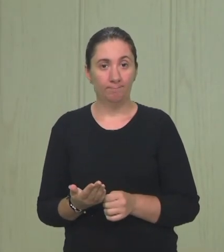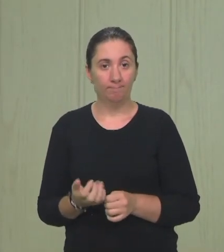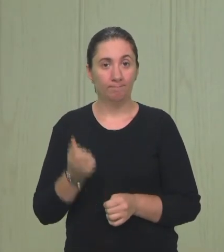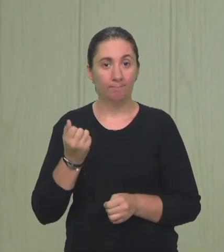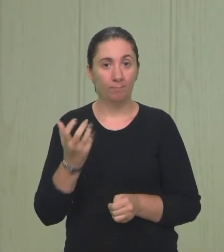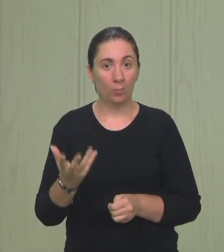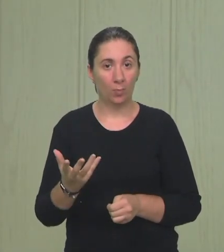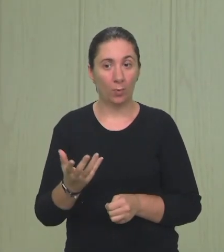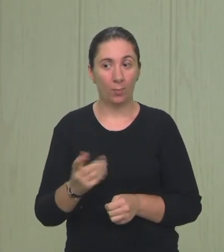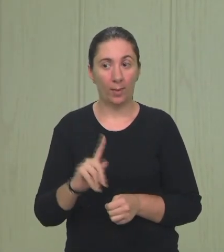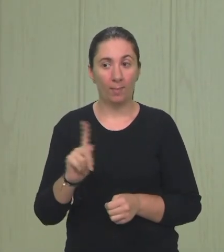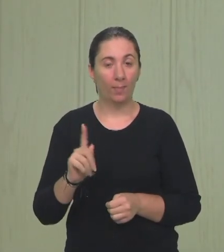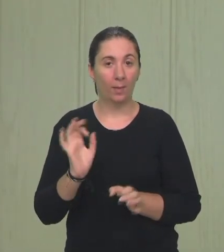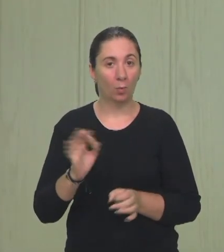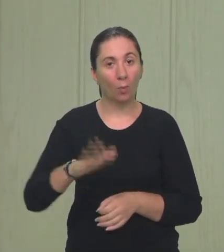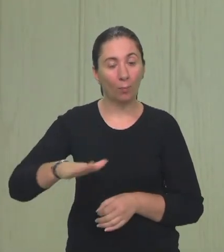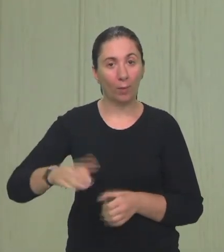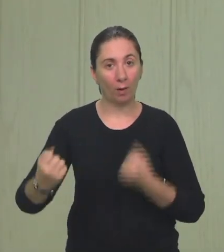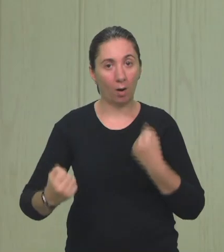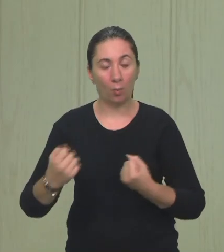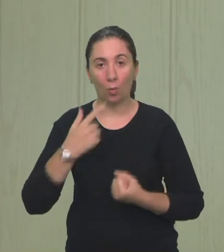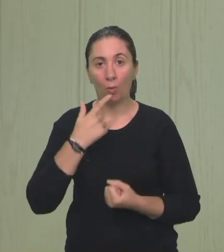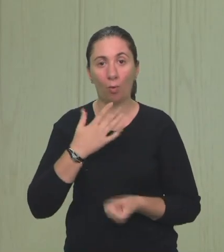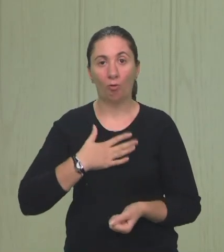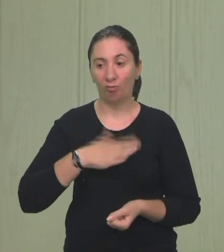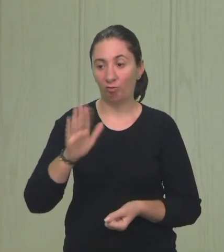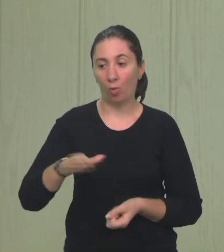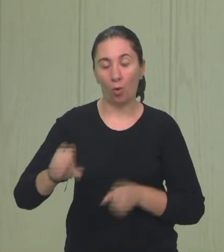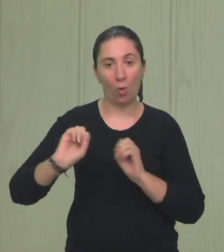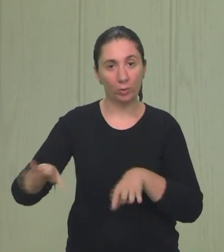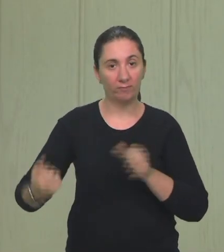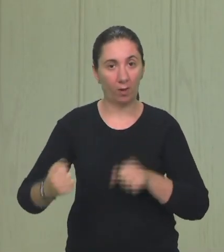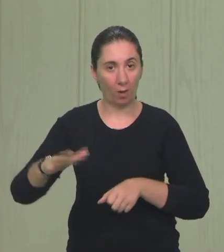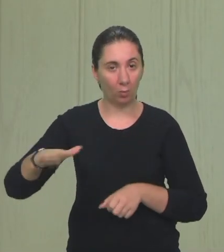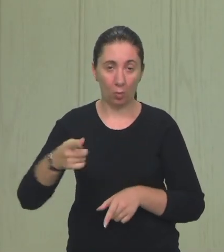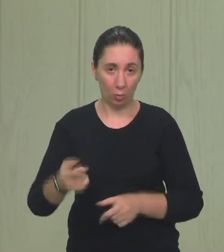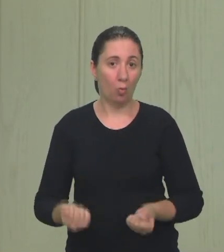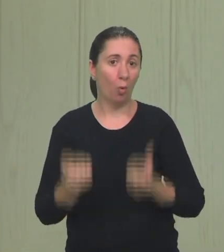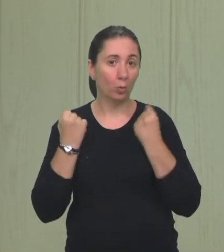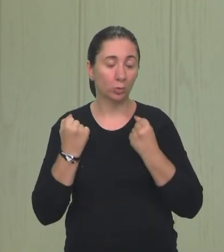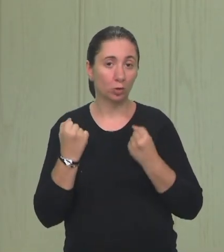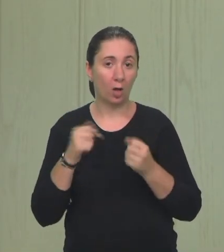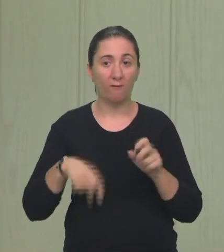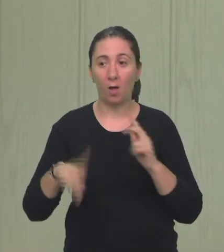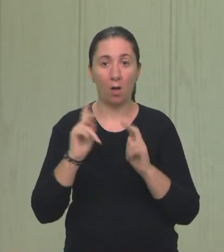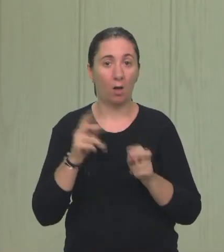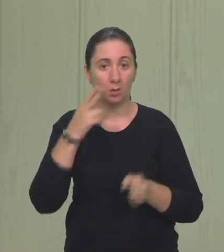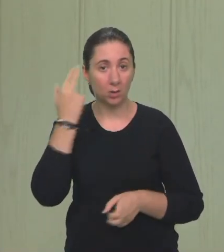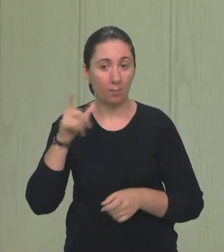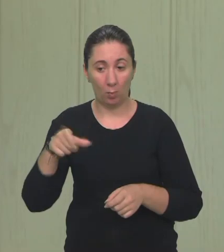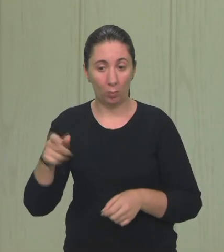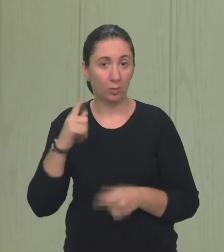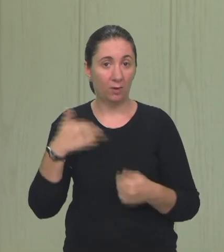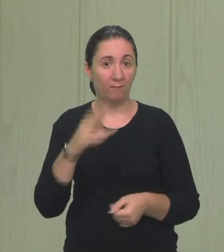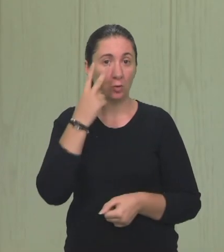brojna nepropisno parkirana vozila koja se posvuda vole ostaviti i to naravno da otežava kretanje slijepim i